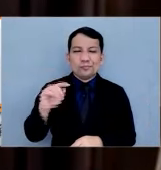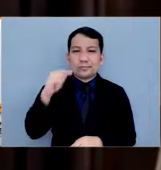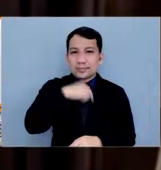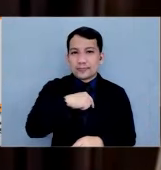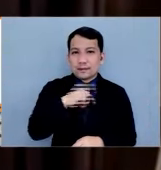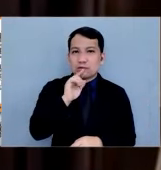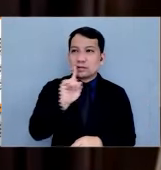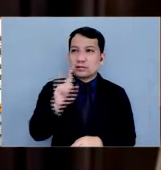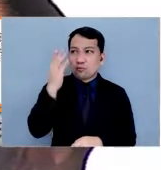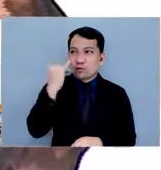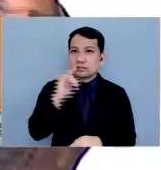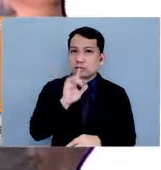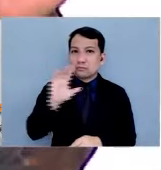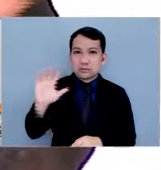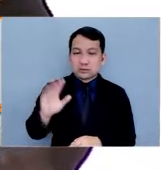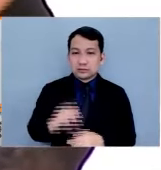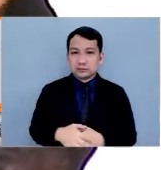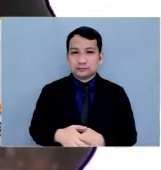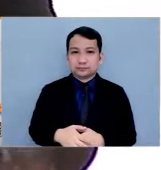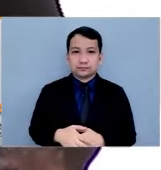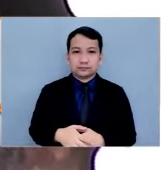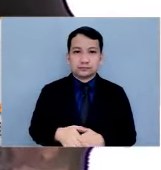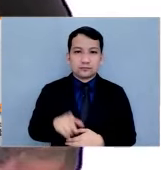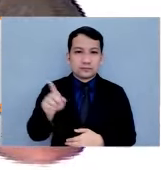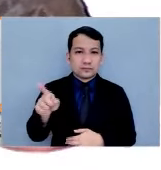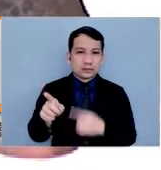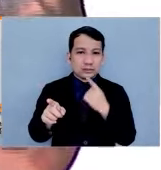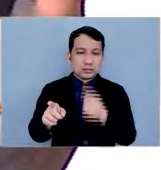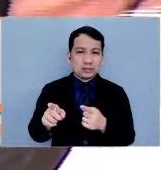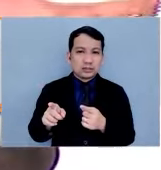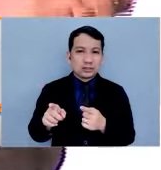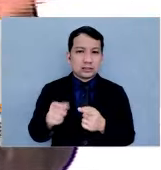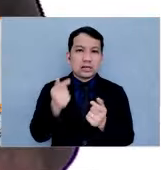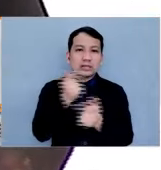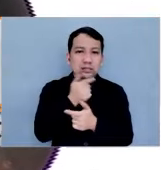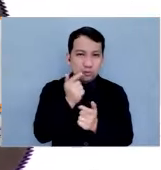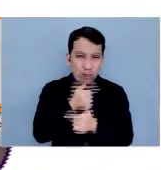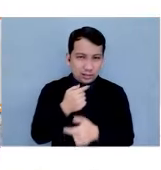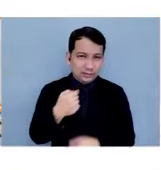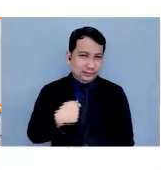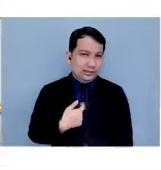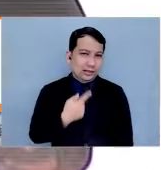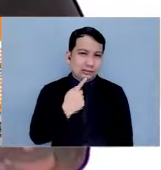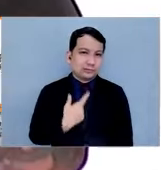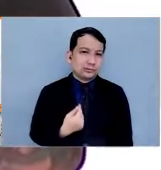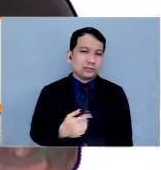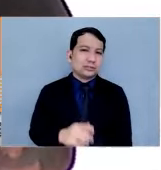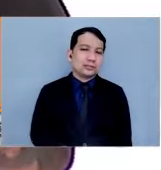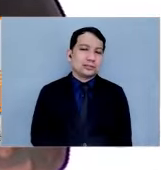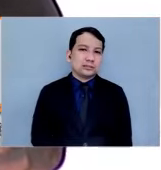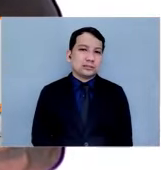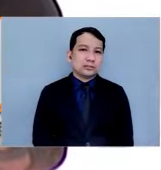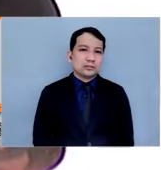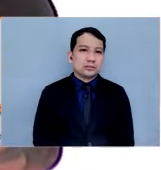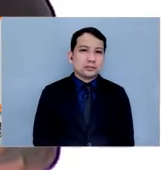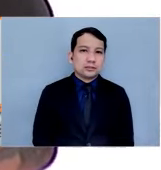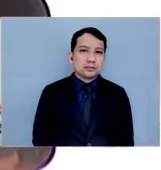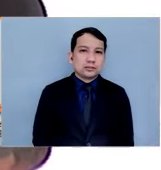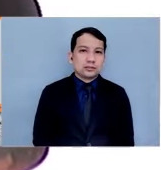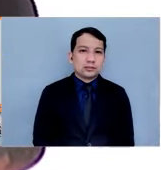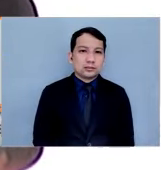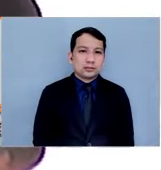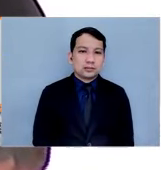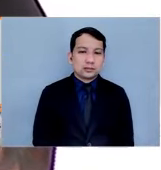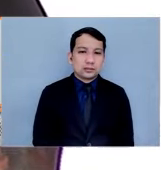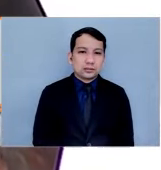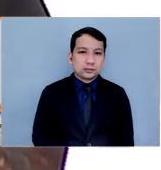napako. Kabalo mo, unsay pinagdakong pinakakatauanan aning tanan. Ibakak din mo ng tagpahinti nga